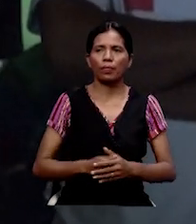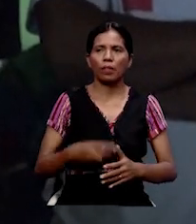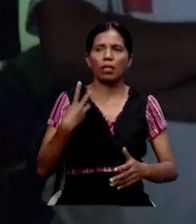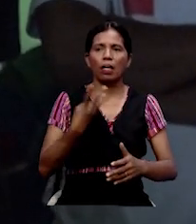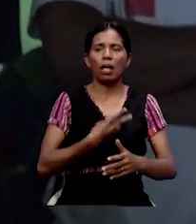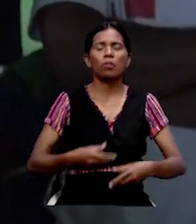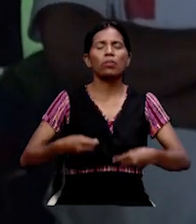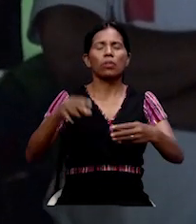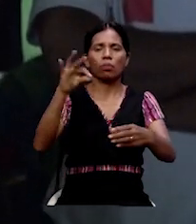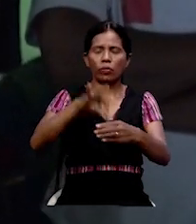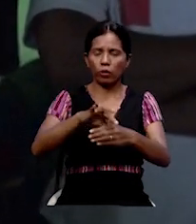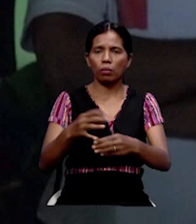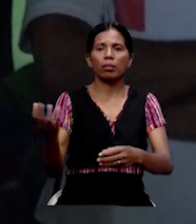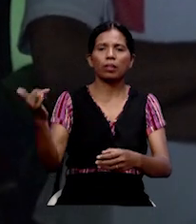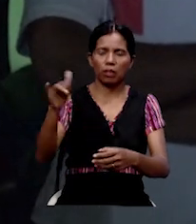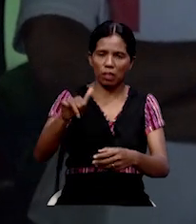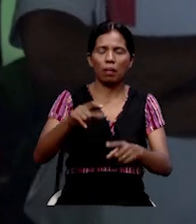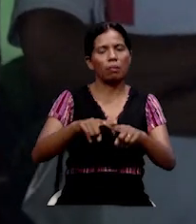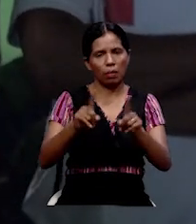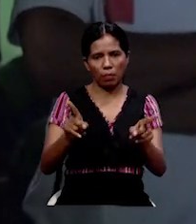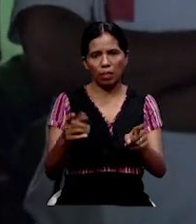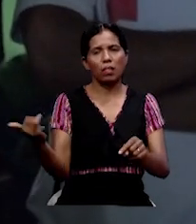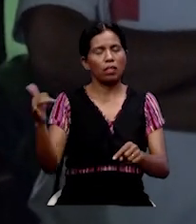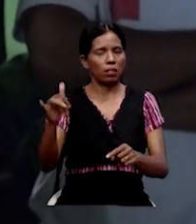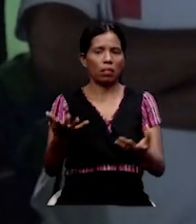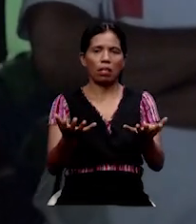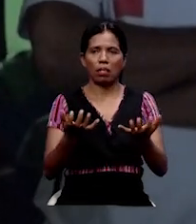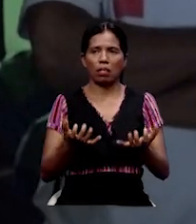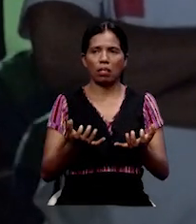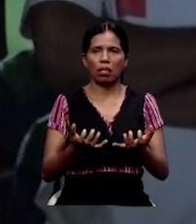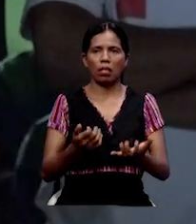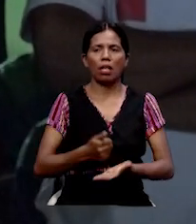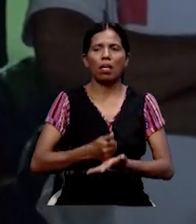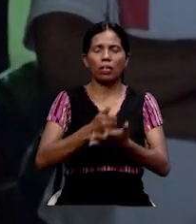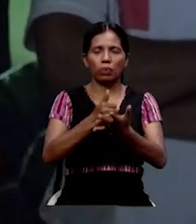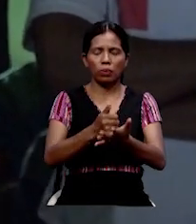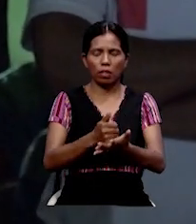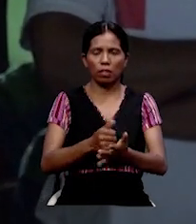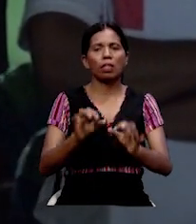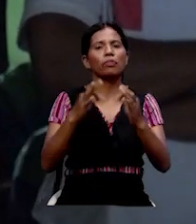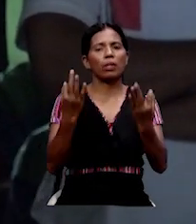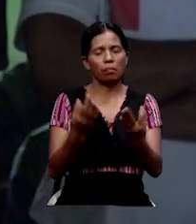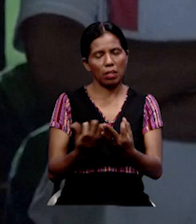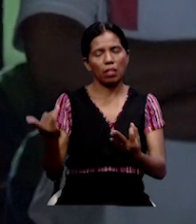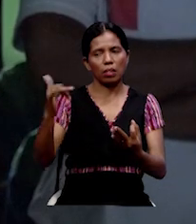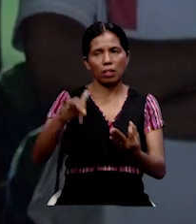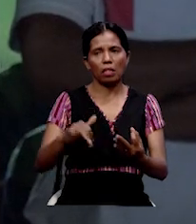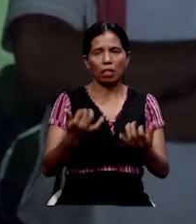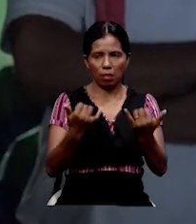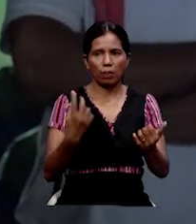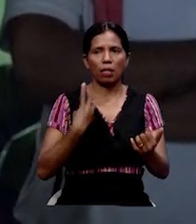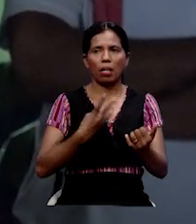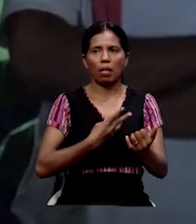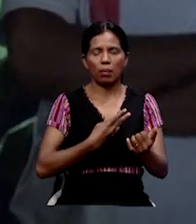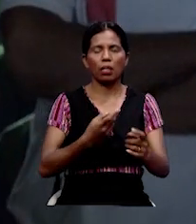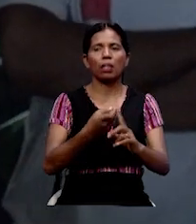Anfogotu ba sira. Maybe sira akara fasilita dinya familia sira nema ami akara ami